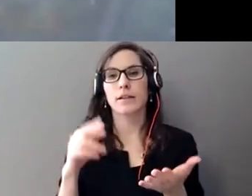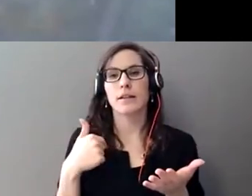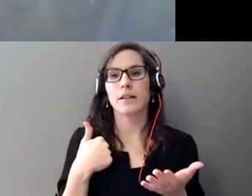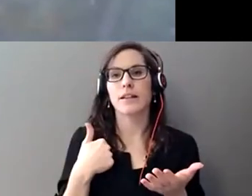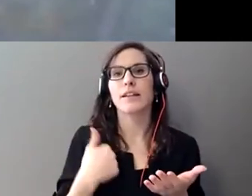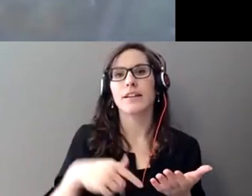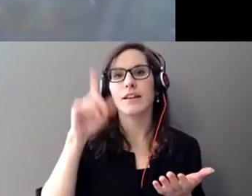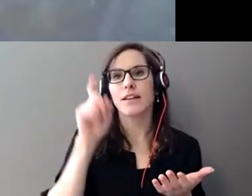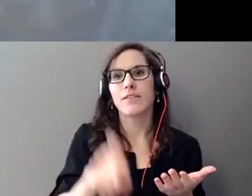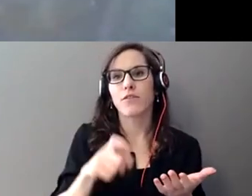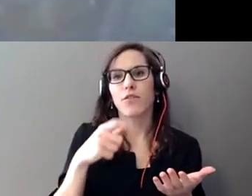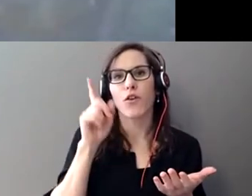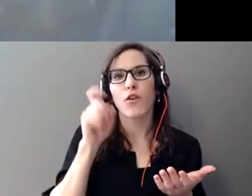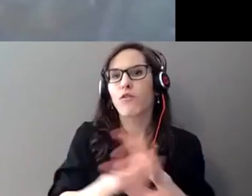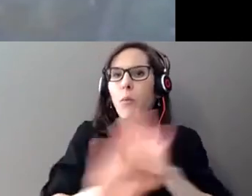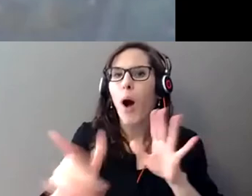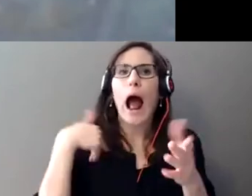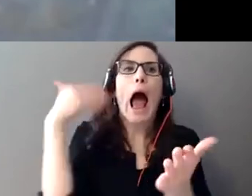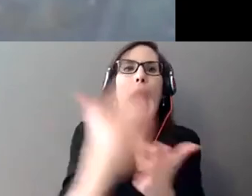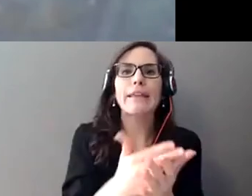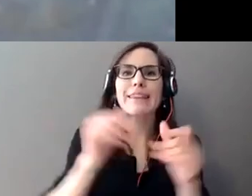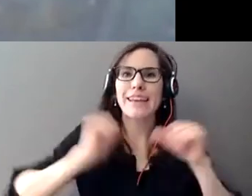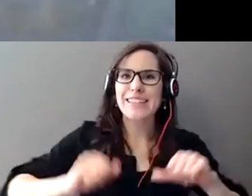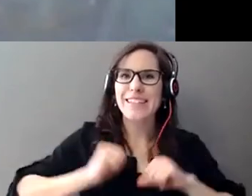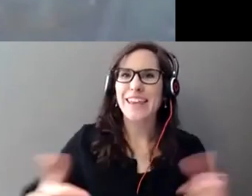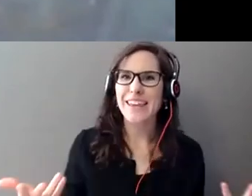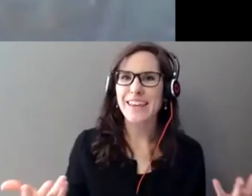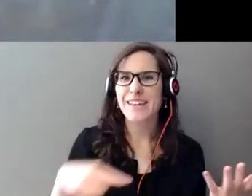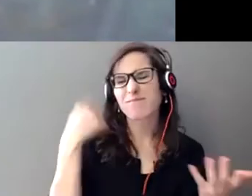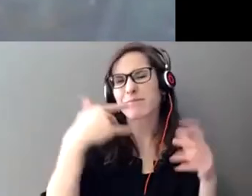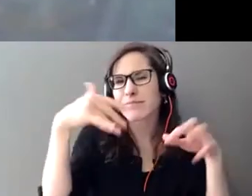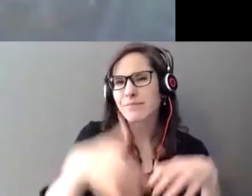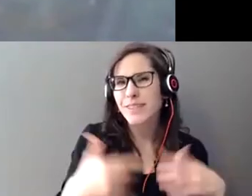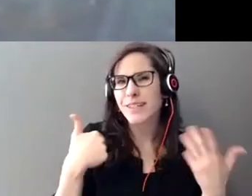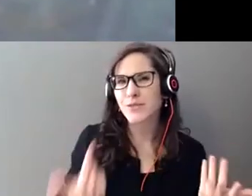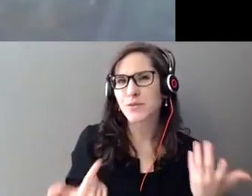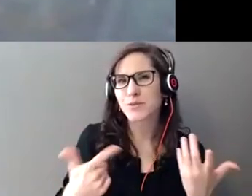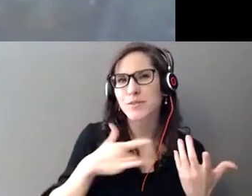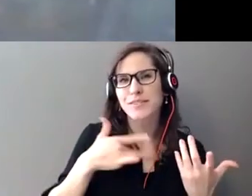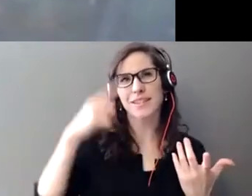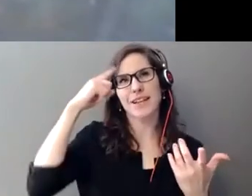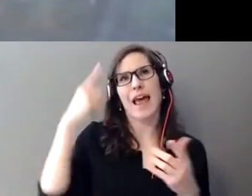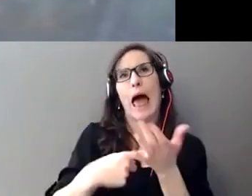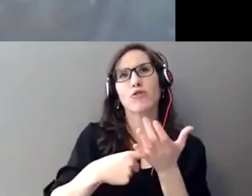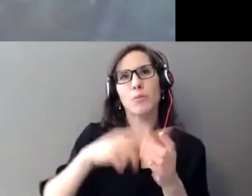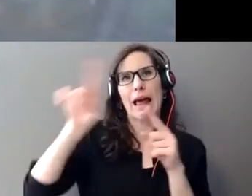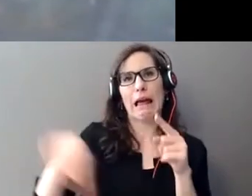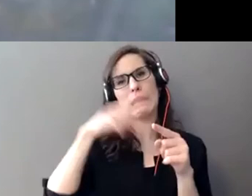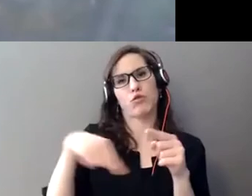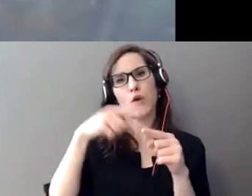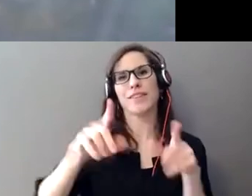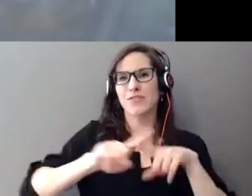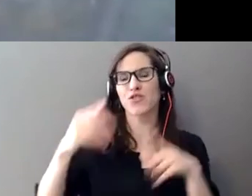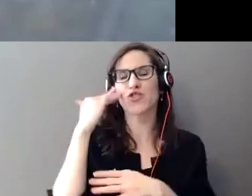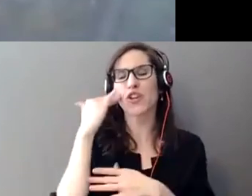'essayer de les changer c'est une lapalissade ce que je dis là ou en tout cas c'est très très circulaire comme argument j'en ai bien conscience